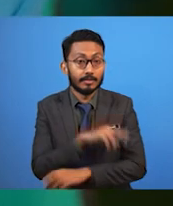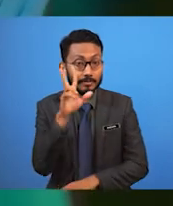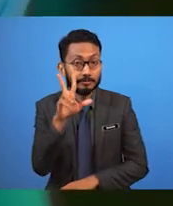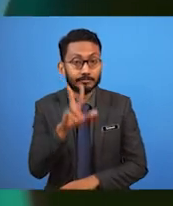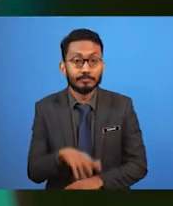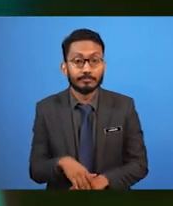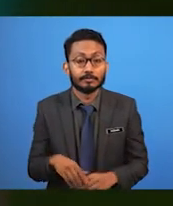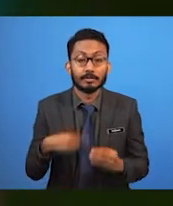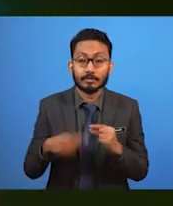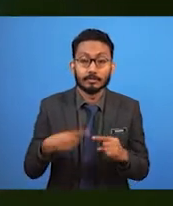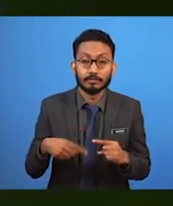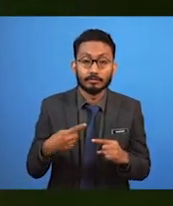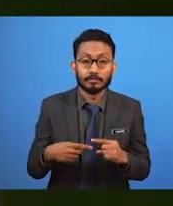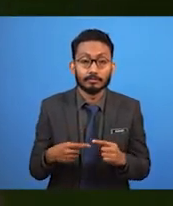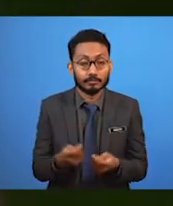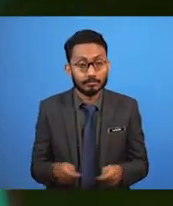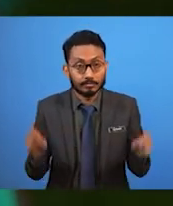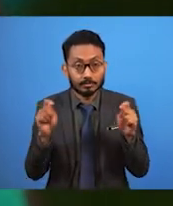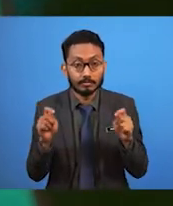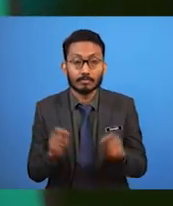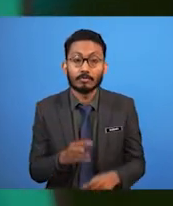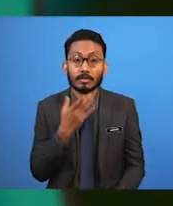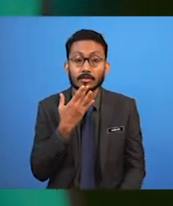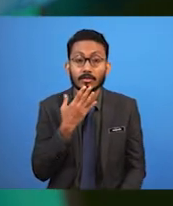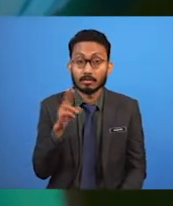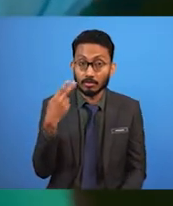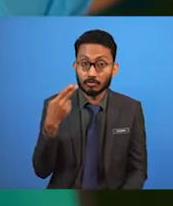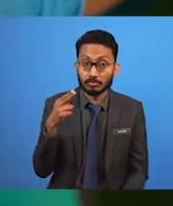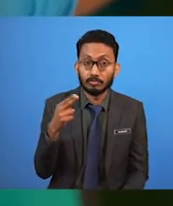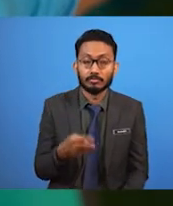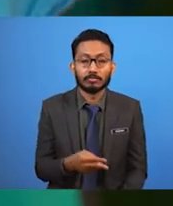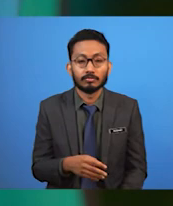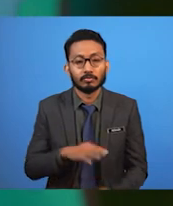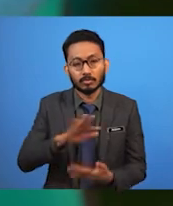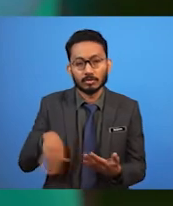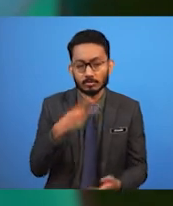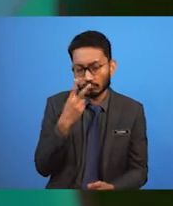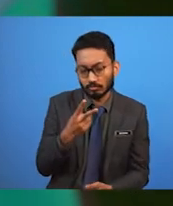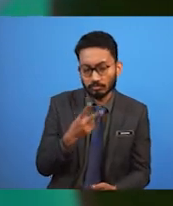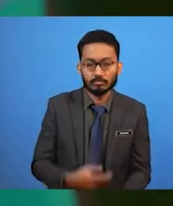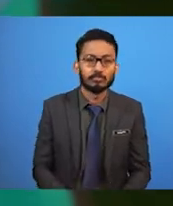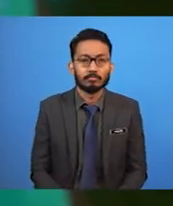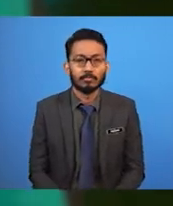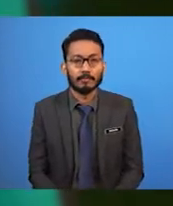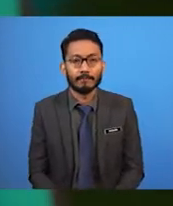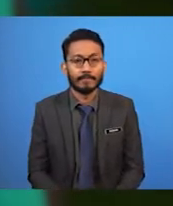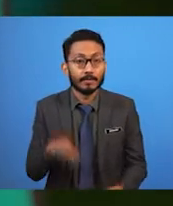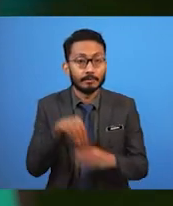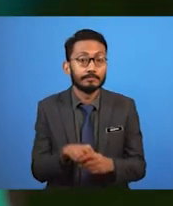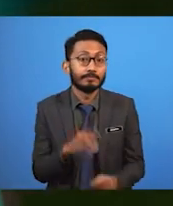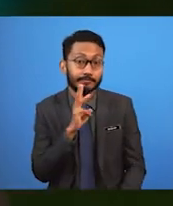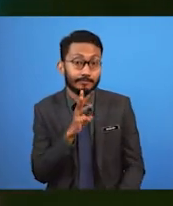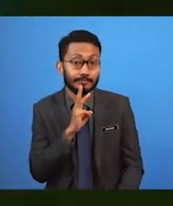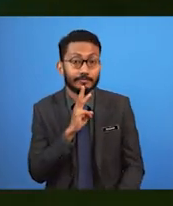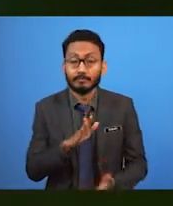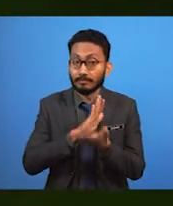tangki tenakan menjadi hijau likat sepenuhnya, pelajar-pelajar bolehlah masukkan air bersih iaitu air